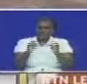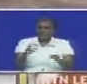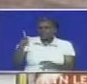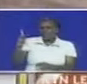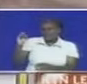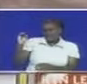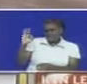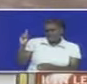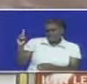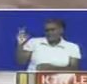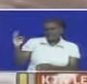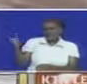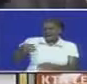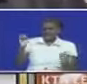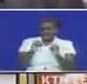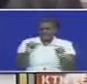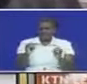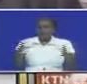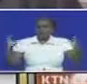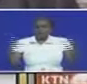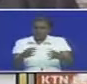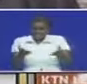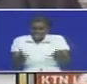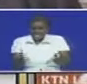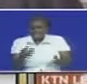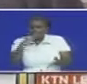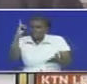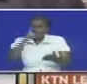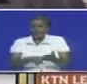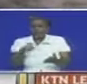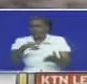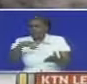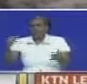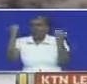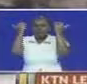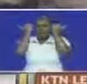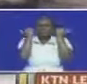awata kitokeza, sisi kama wananchi hapa tumesema tutaenda kotini.